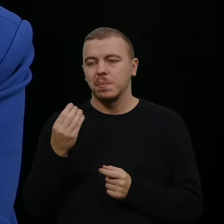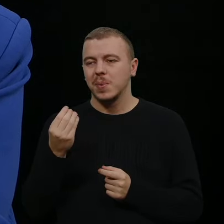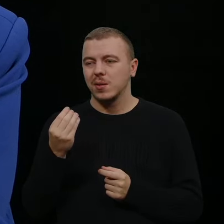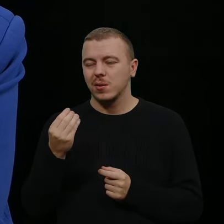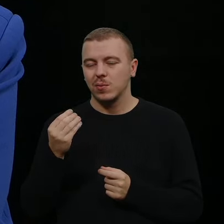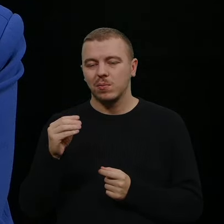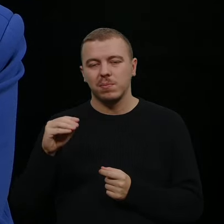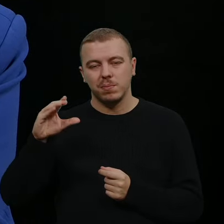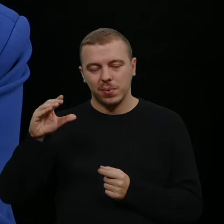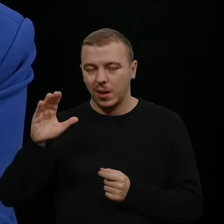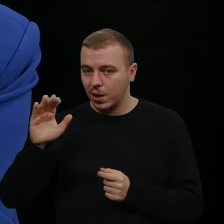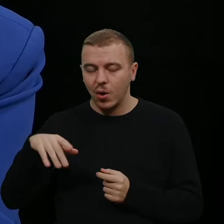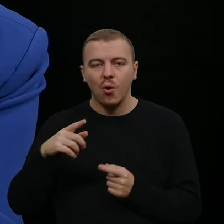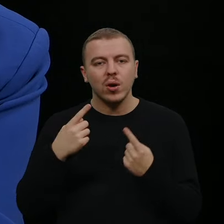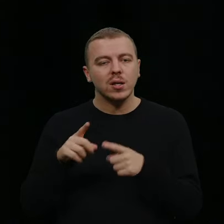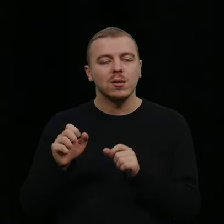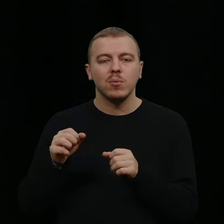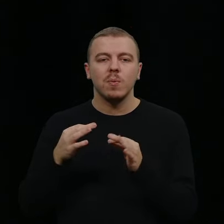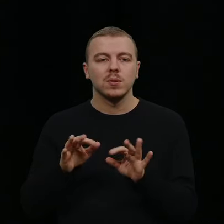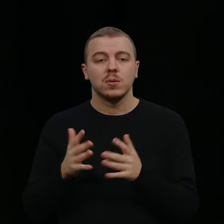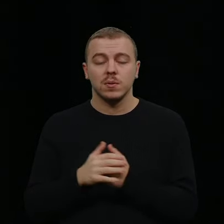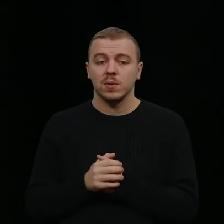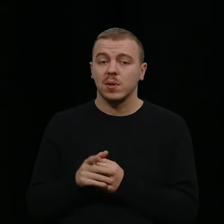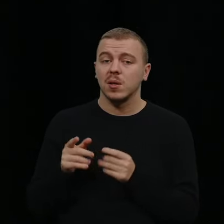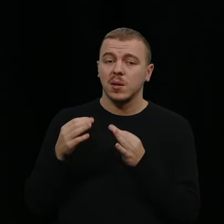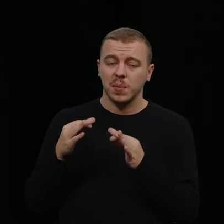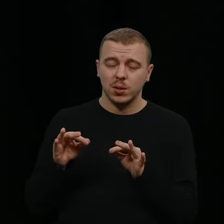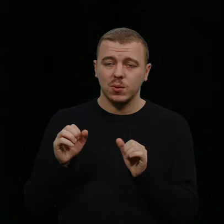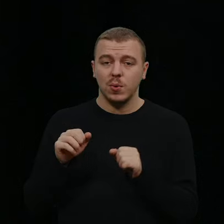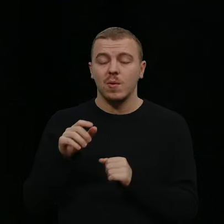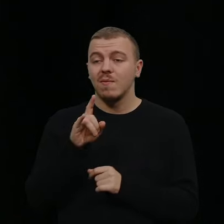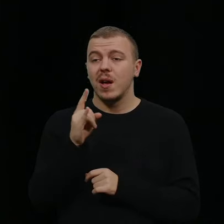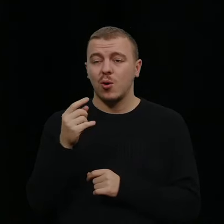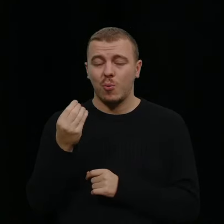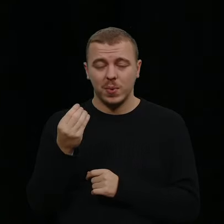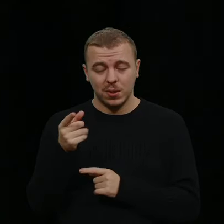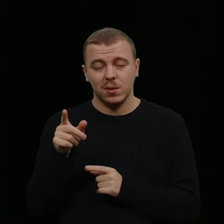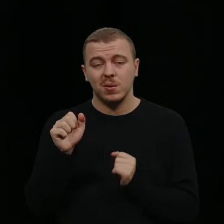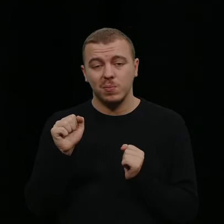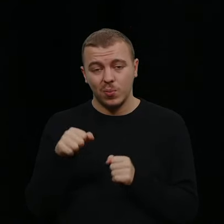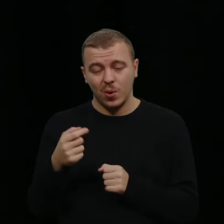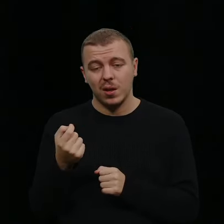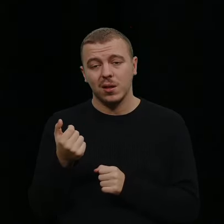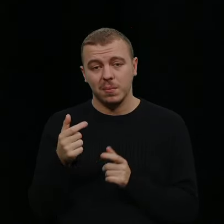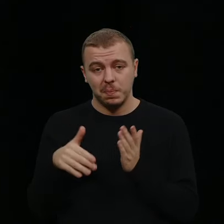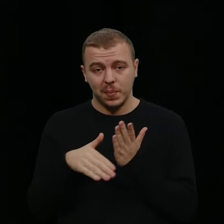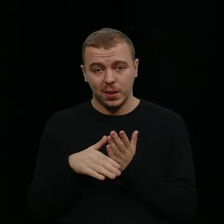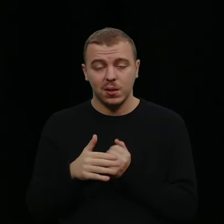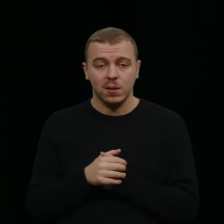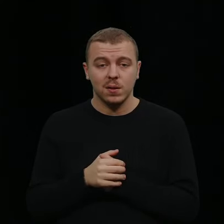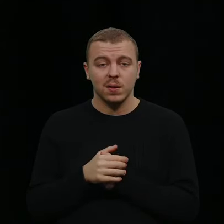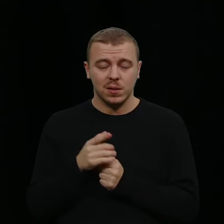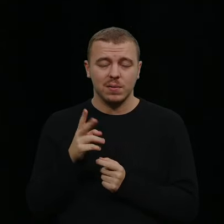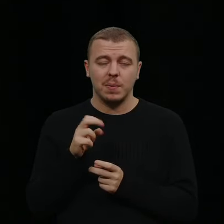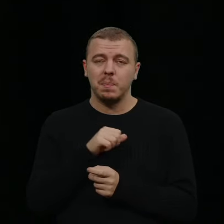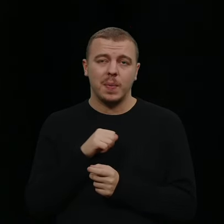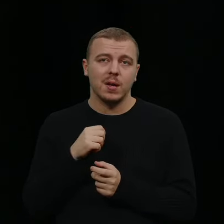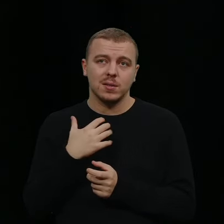Ir apskritai, ar manot, kad jisai padėtų? Pasiūlymų galima, aišku, vaiko pinigai vienas iš svarbiausių, nes tai vis tiek